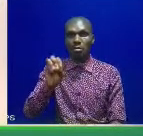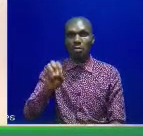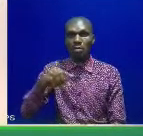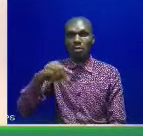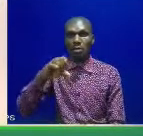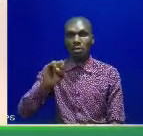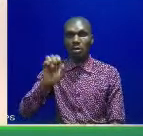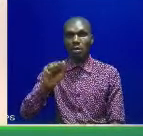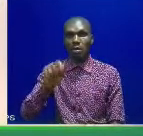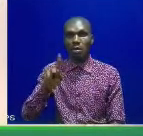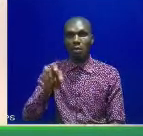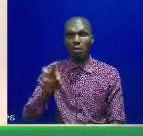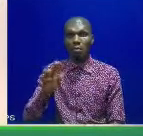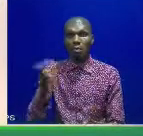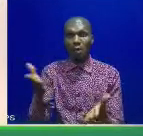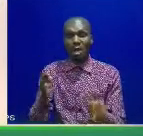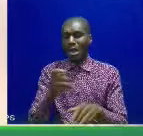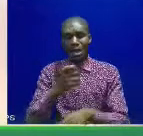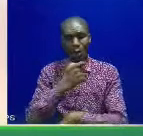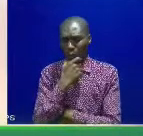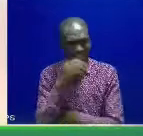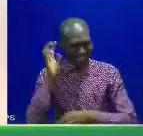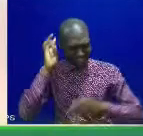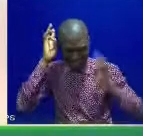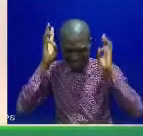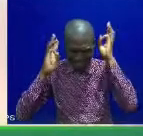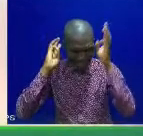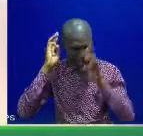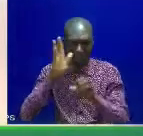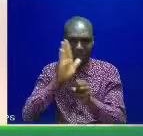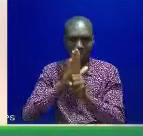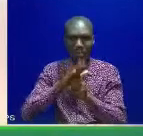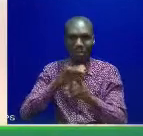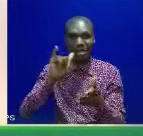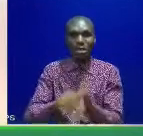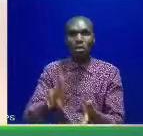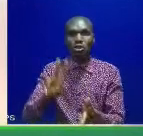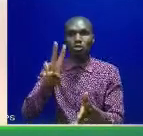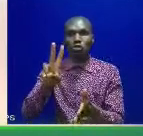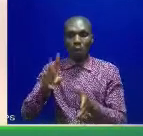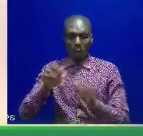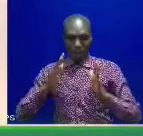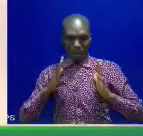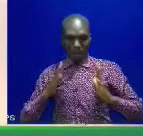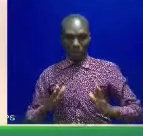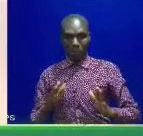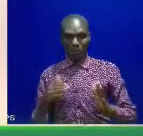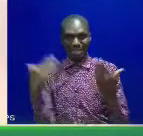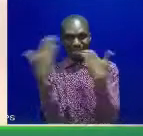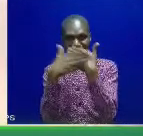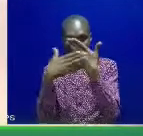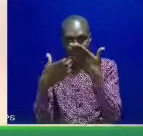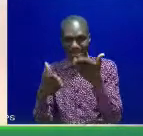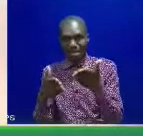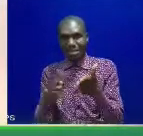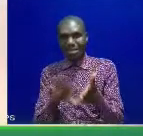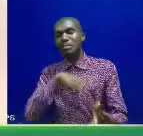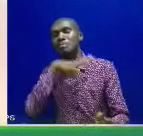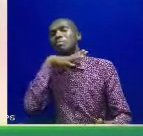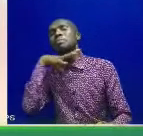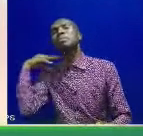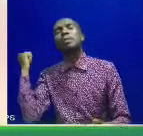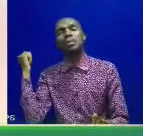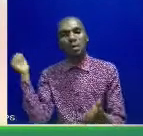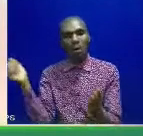rogo ichan ya. Nelibuna aba kagiruwa berebo boibi hasa botu kubwale robono ni gobanyara wago saganwa na wanto